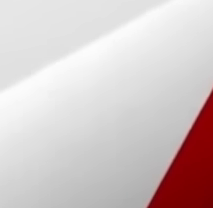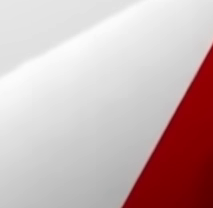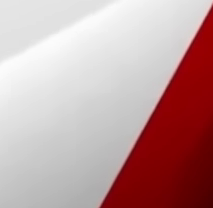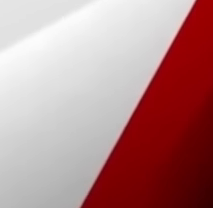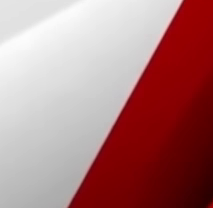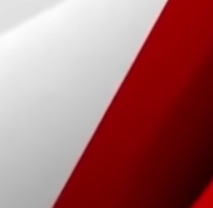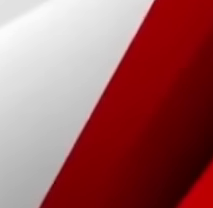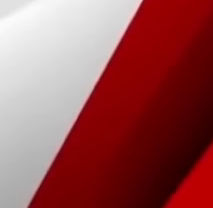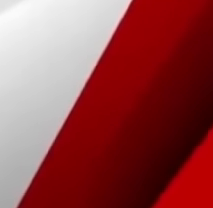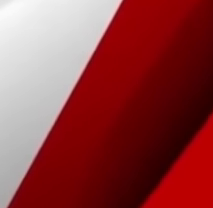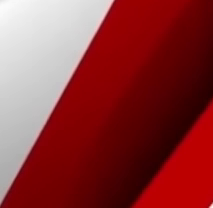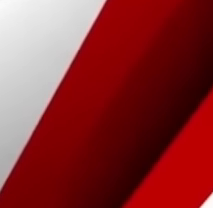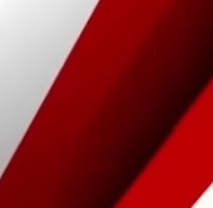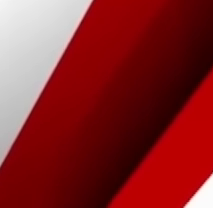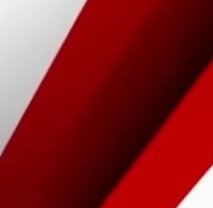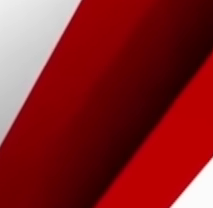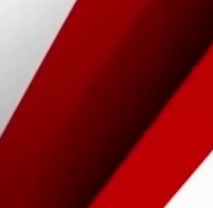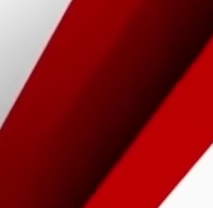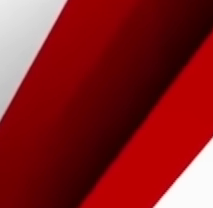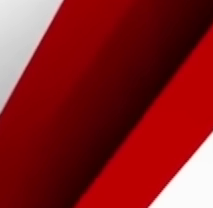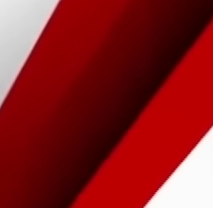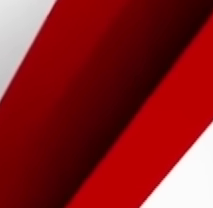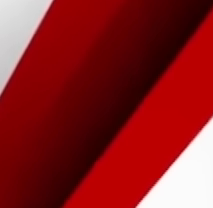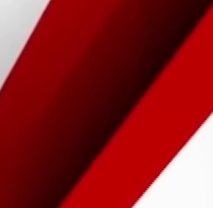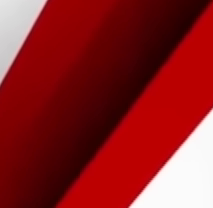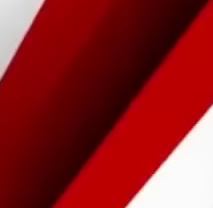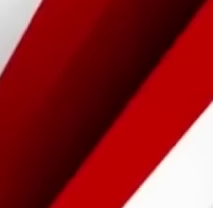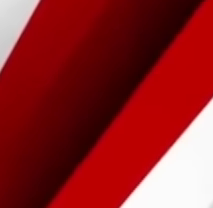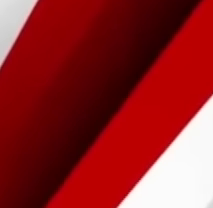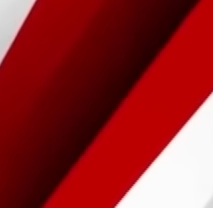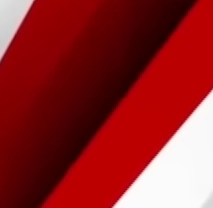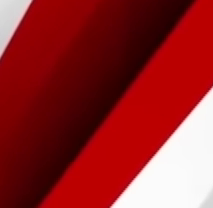Ito ang GMA Regional TV News.